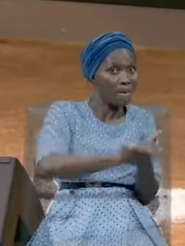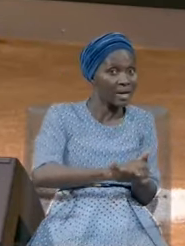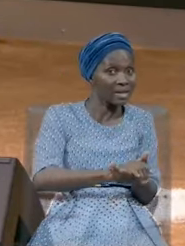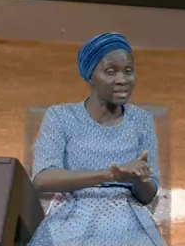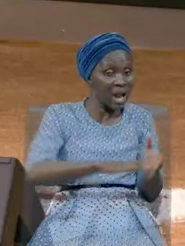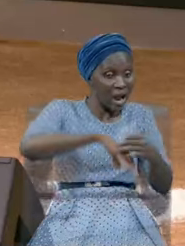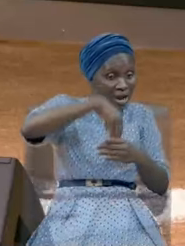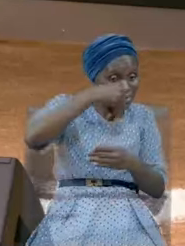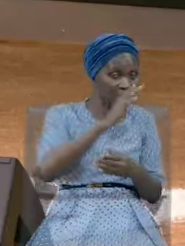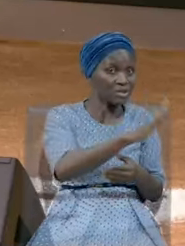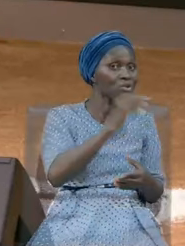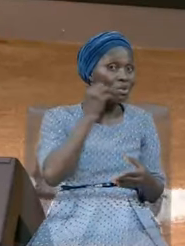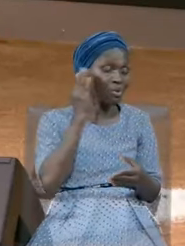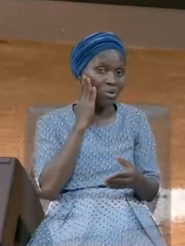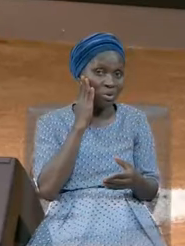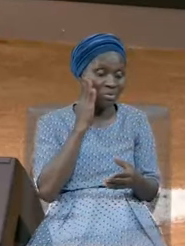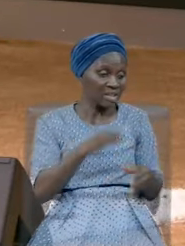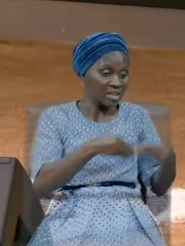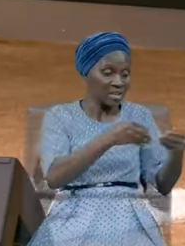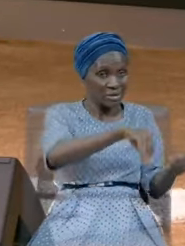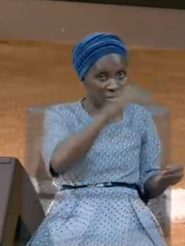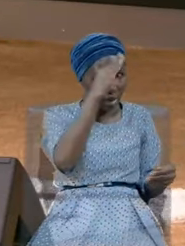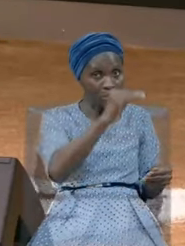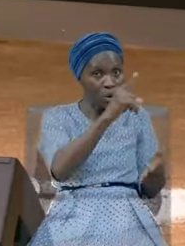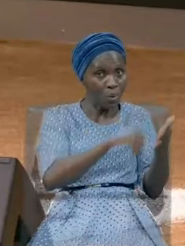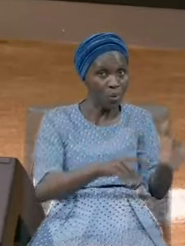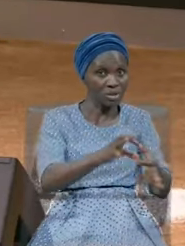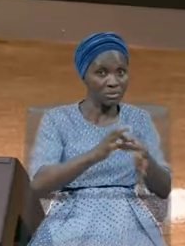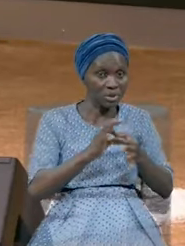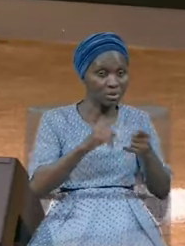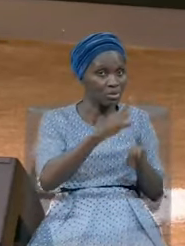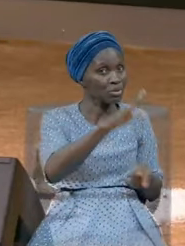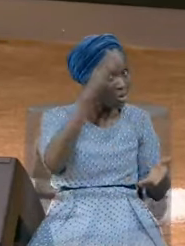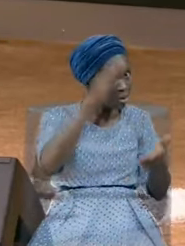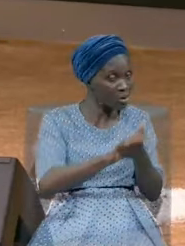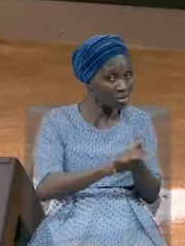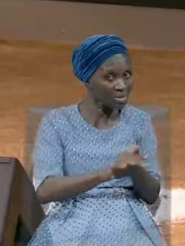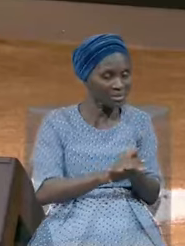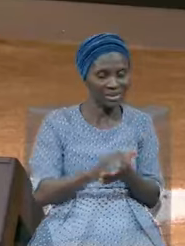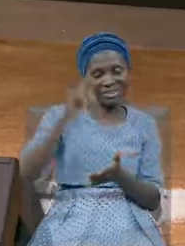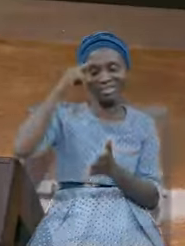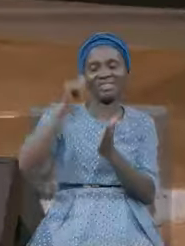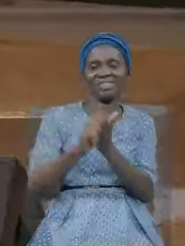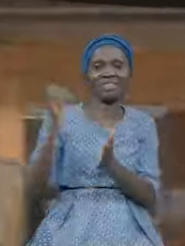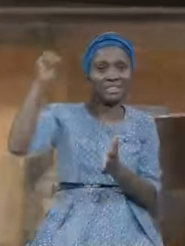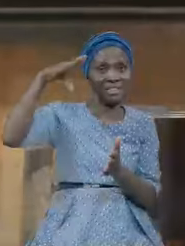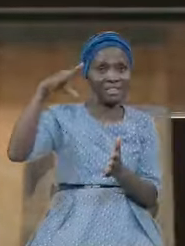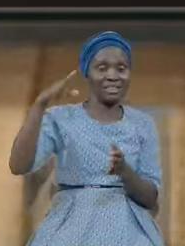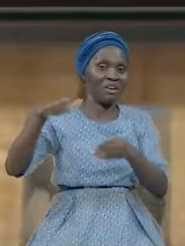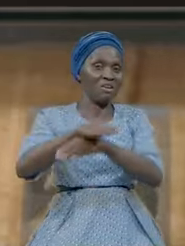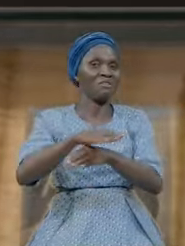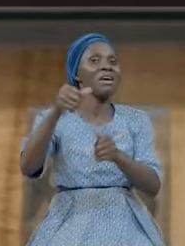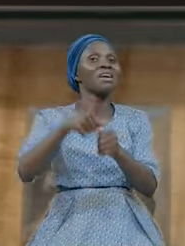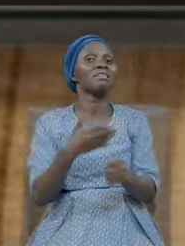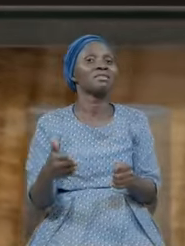donnez à ces gens ce qui appartient à votre mari que la grâce que la grâce couvre tout